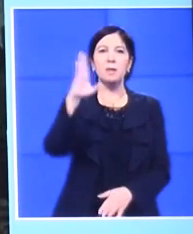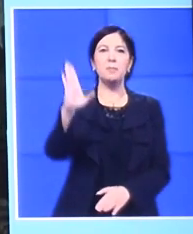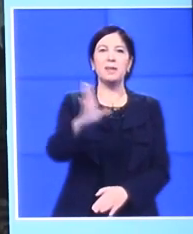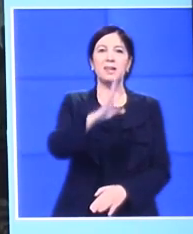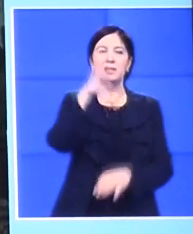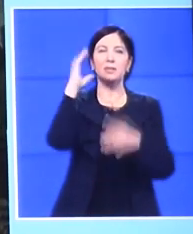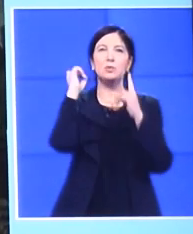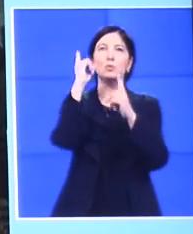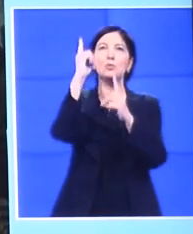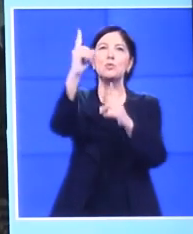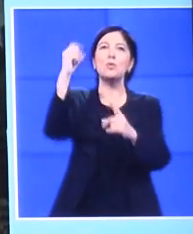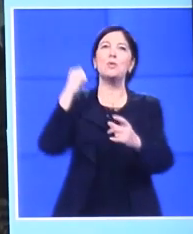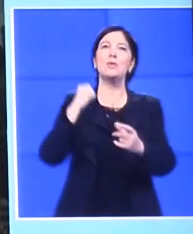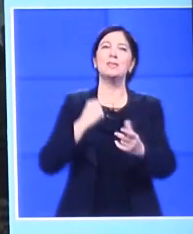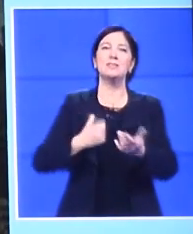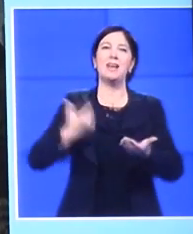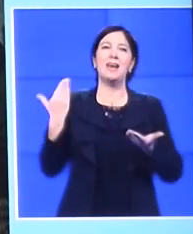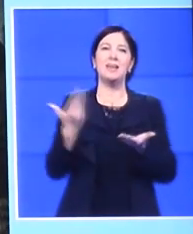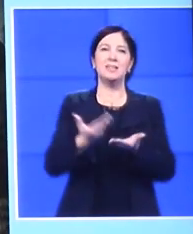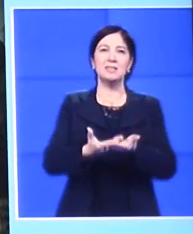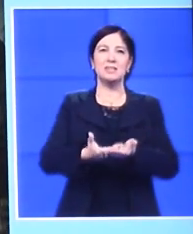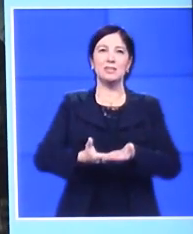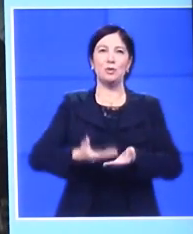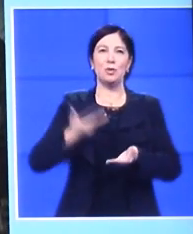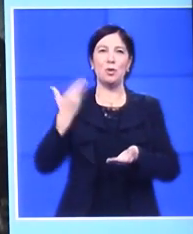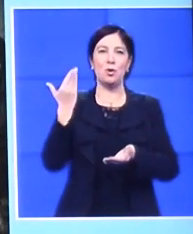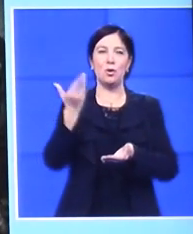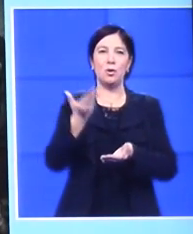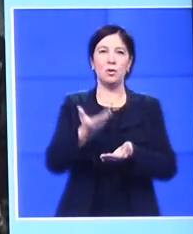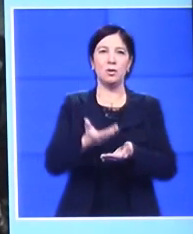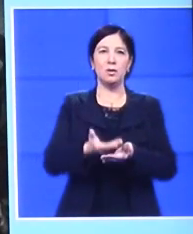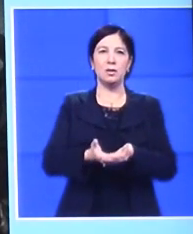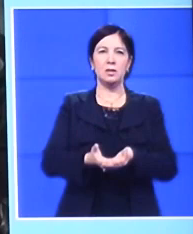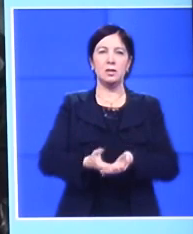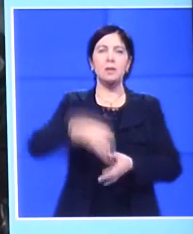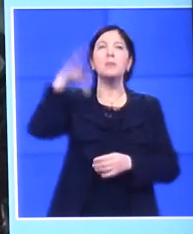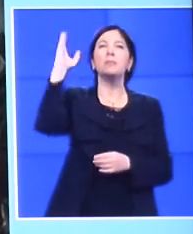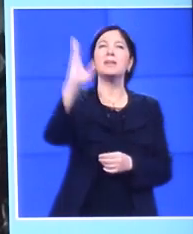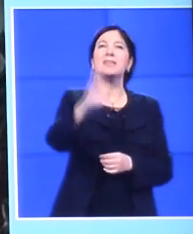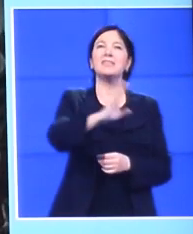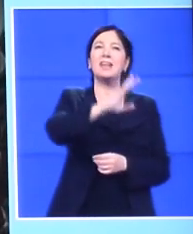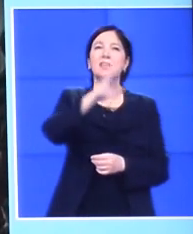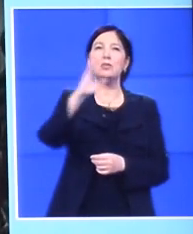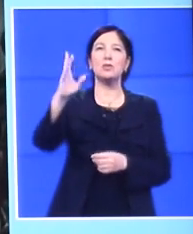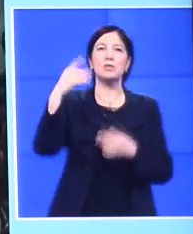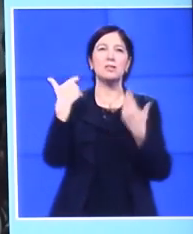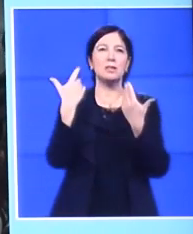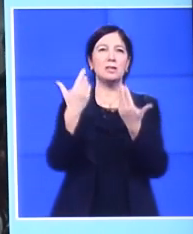Benedetto sei tu, Signore, benedetto.